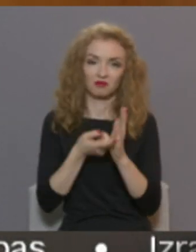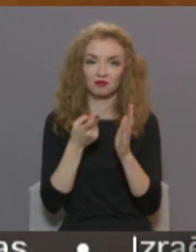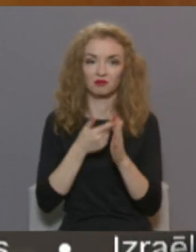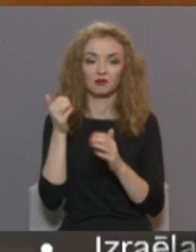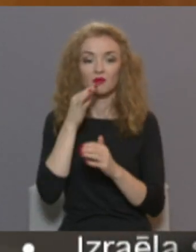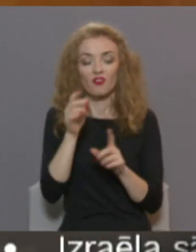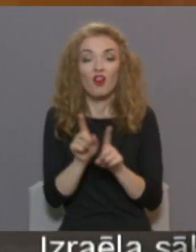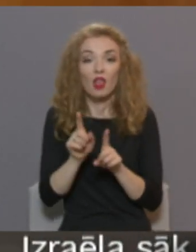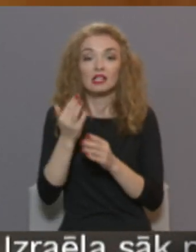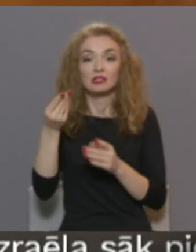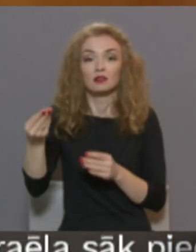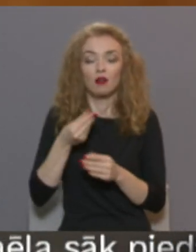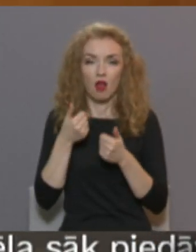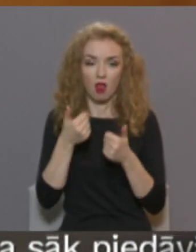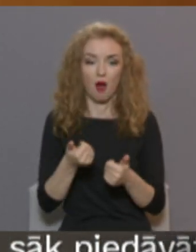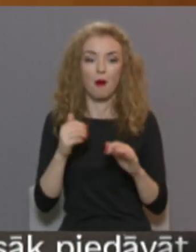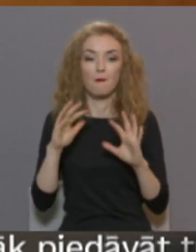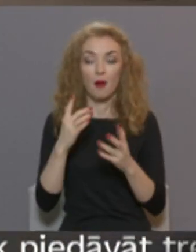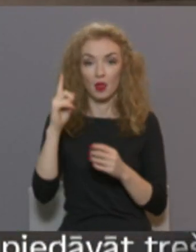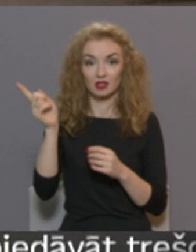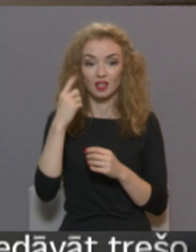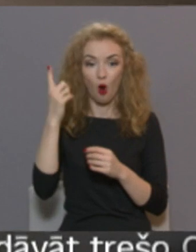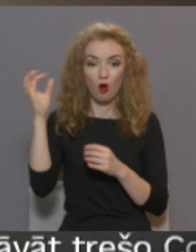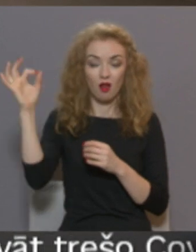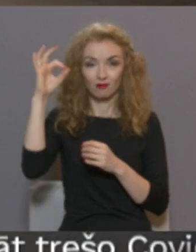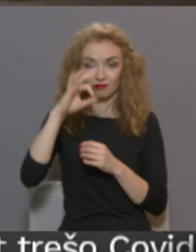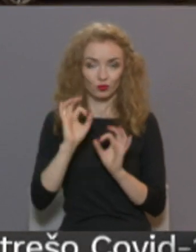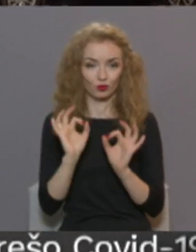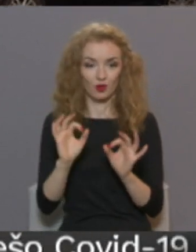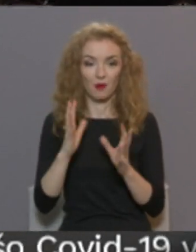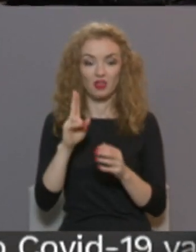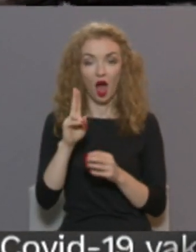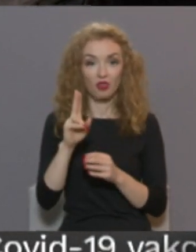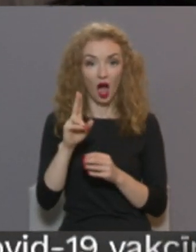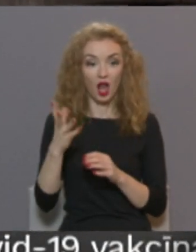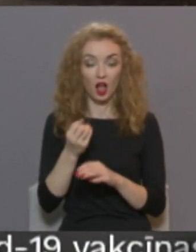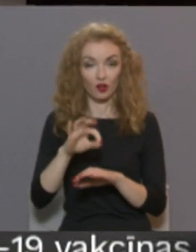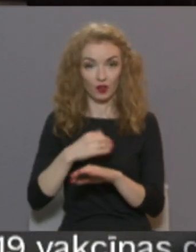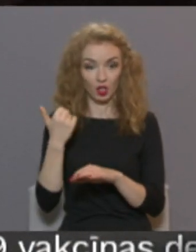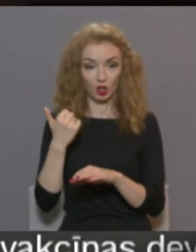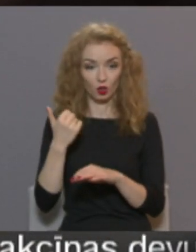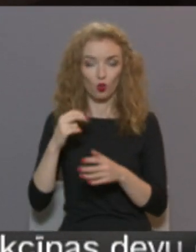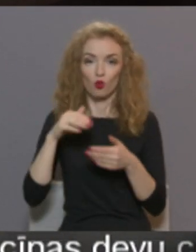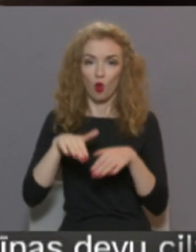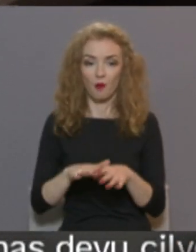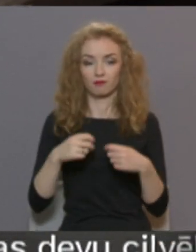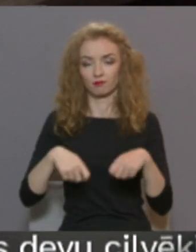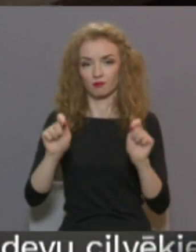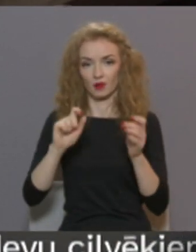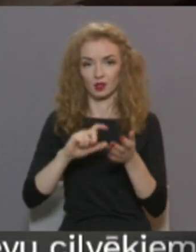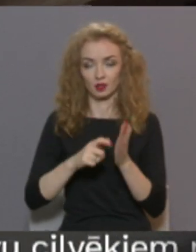būs labi, bet salas apjomu dzīvoklī tas nemainīs. Savukārt Natālija ar vīru nolēmusi dzīvokli pārdot.